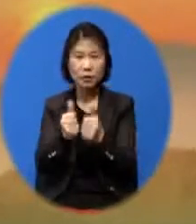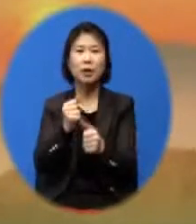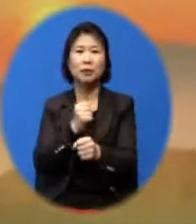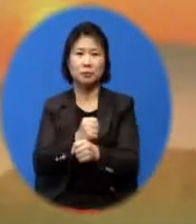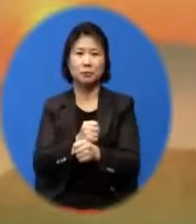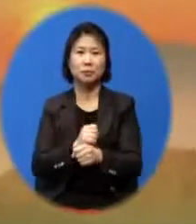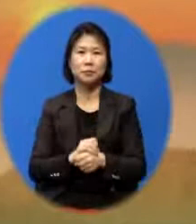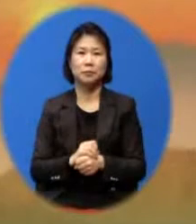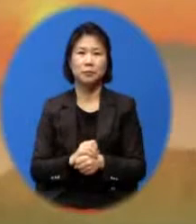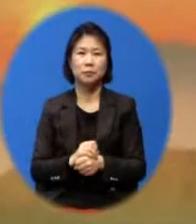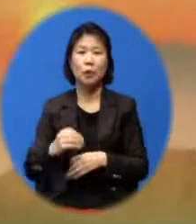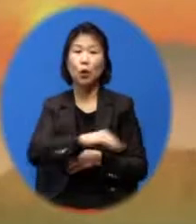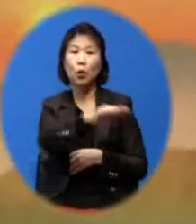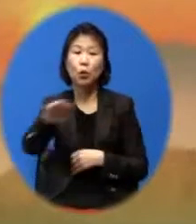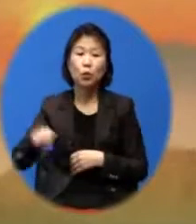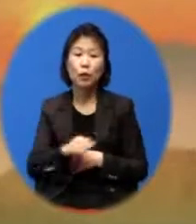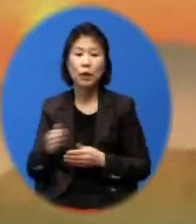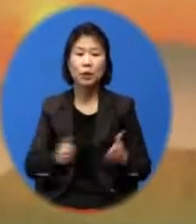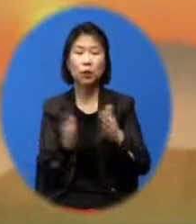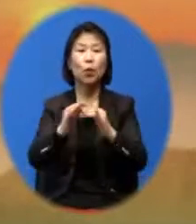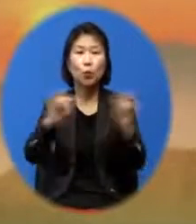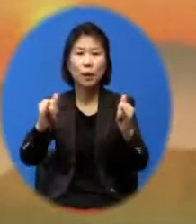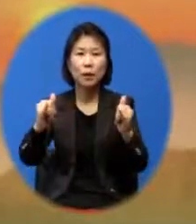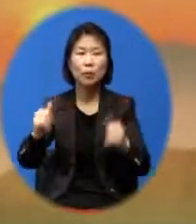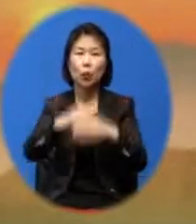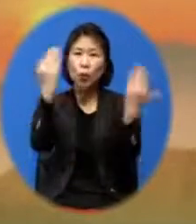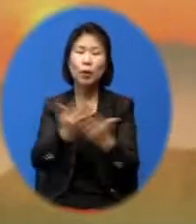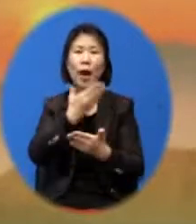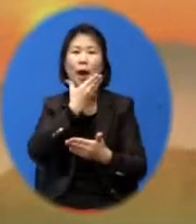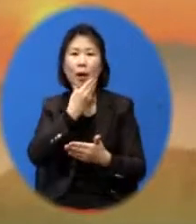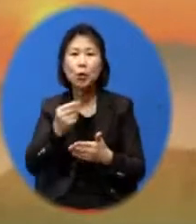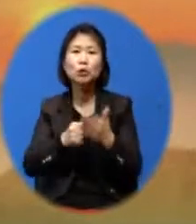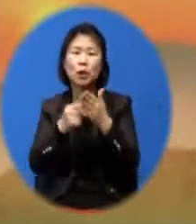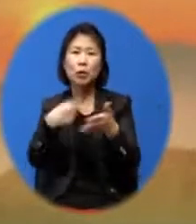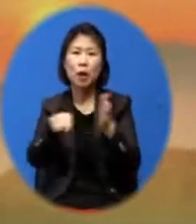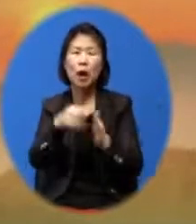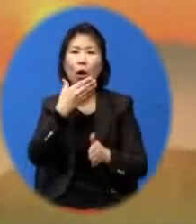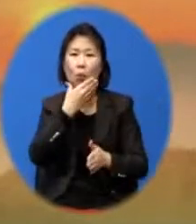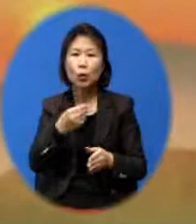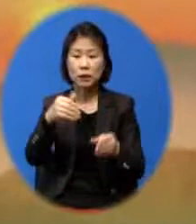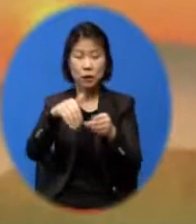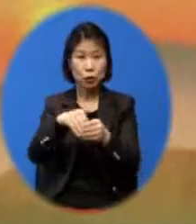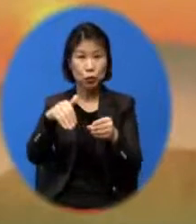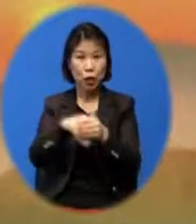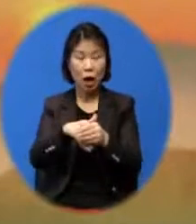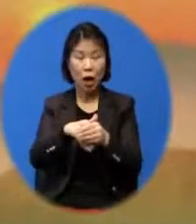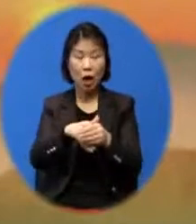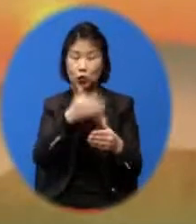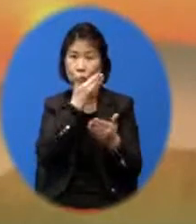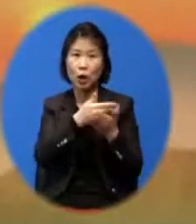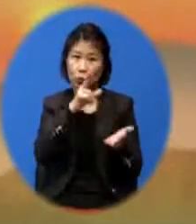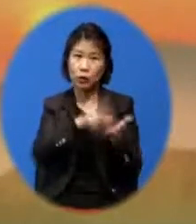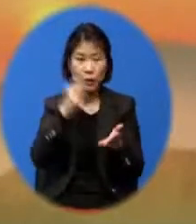뛰겠습니다. 우리 도민 모두의 행복을 추구하기 위한 문화, 복지 정책도 주요 과제로 삼고